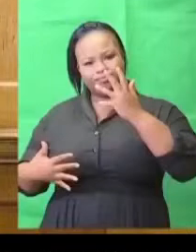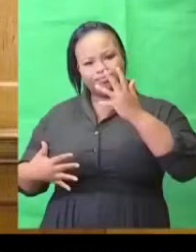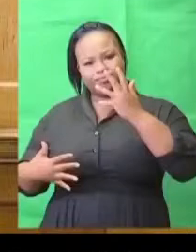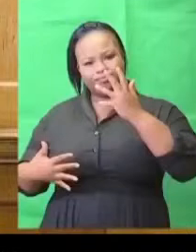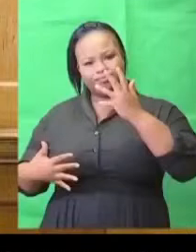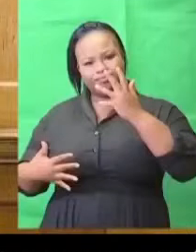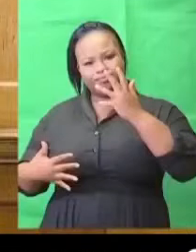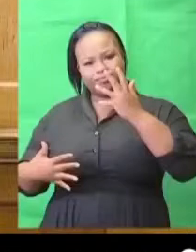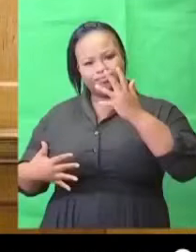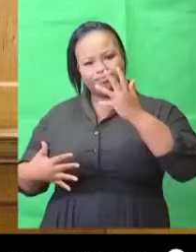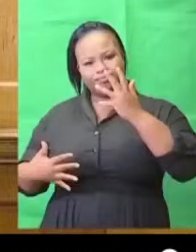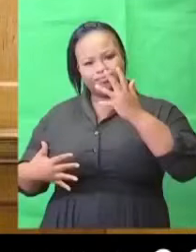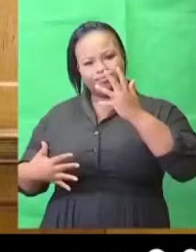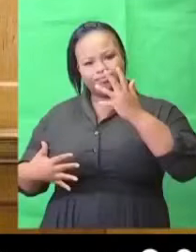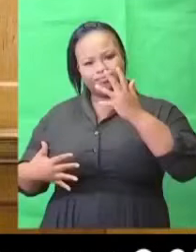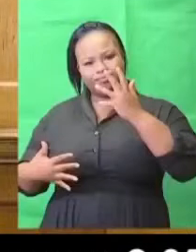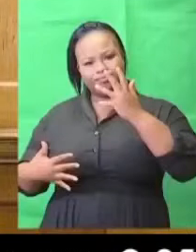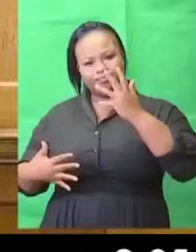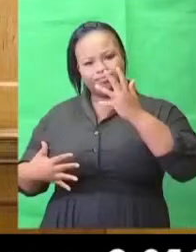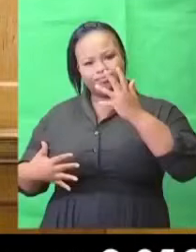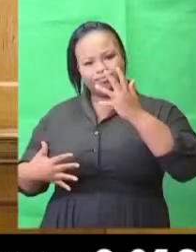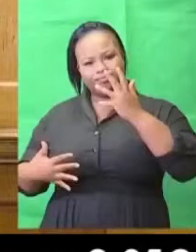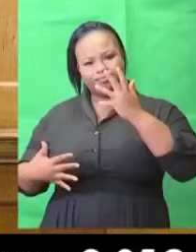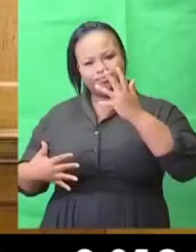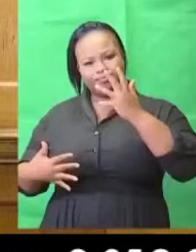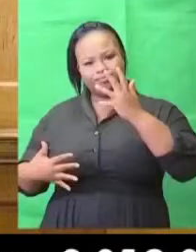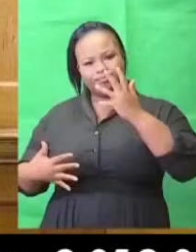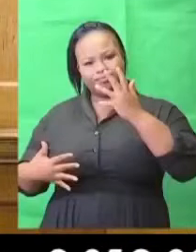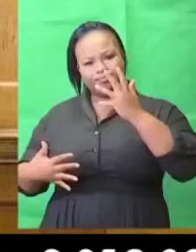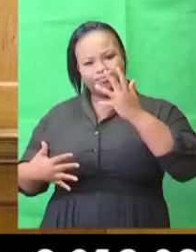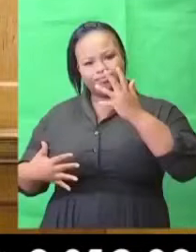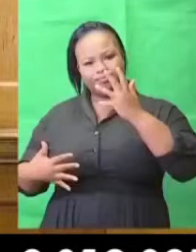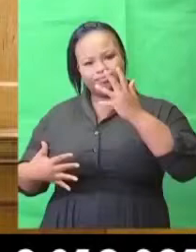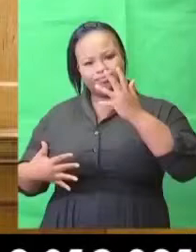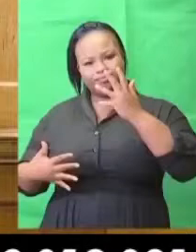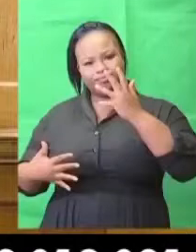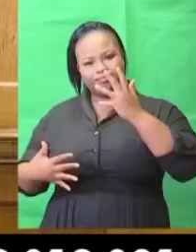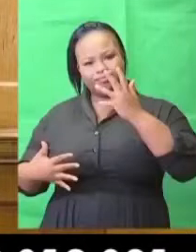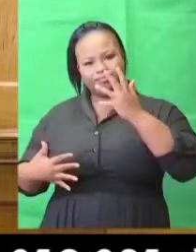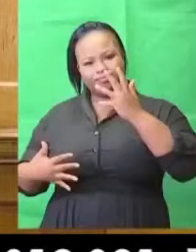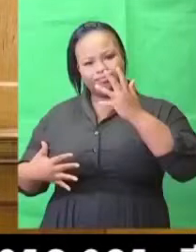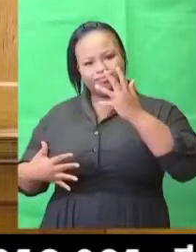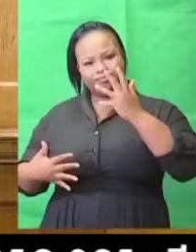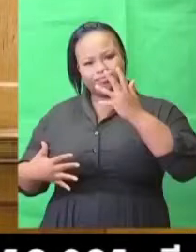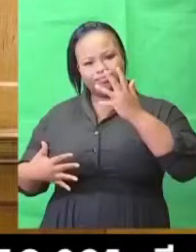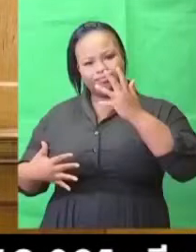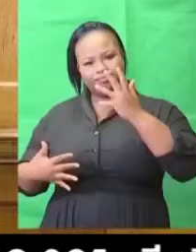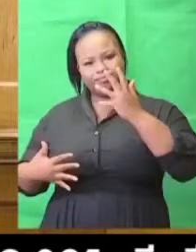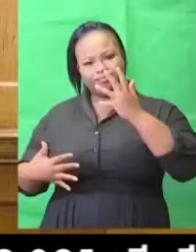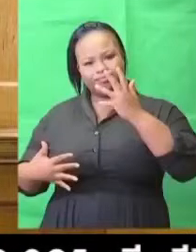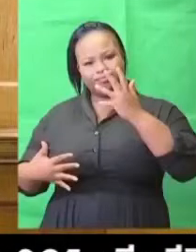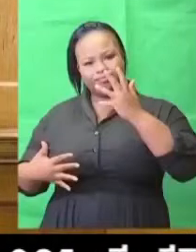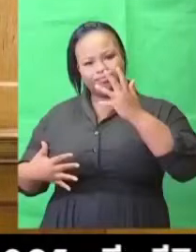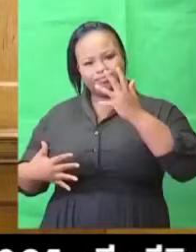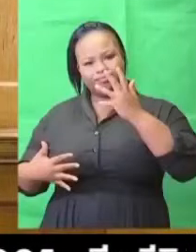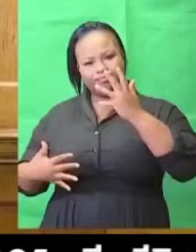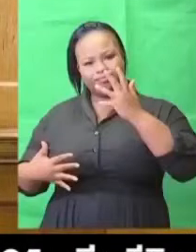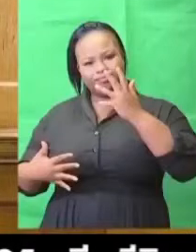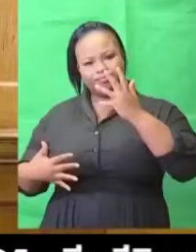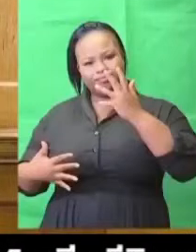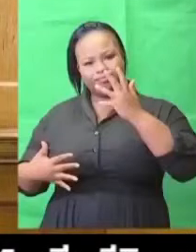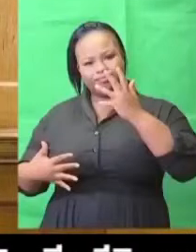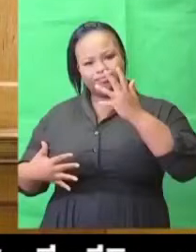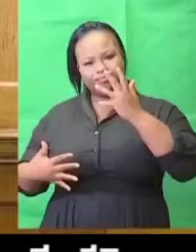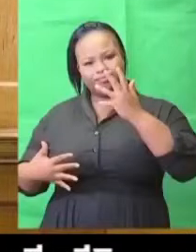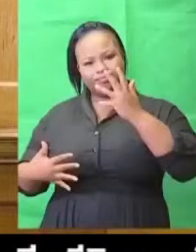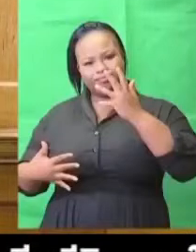จีนซึ่งก็ให้เงินกับองค์กร wsโอนี่มากที่สุดก็คือจีนหน้าเมริกาและก็ยุโรป